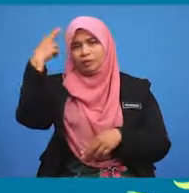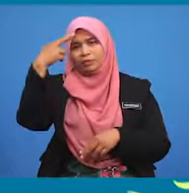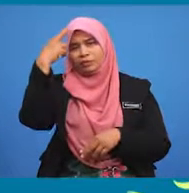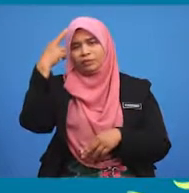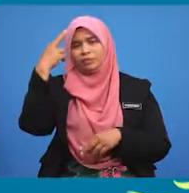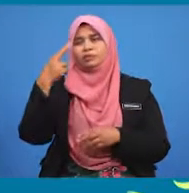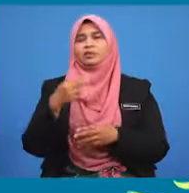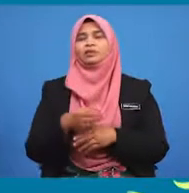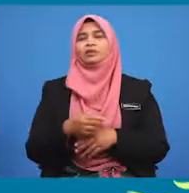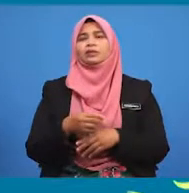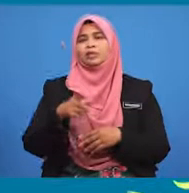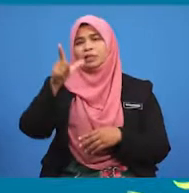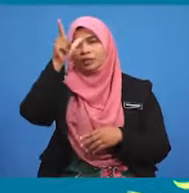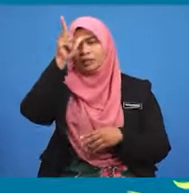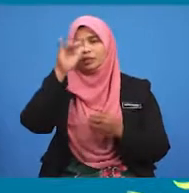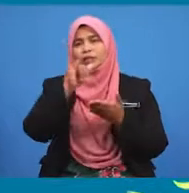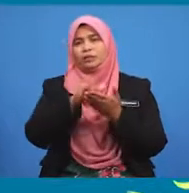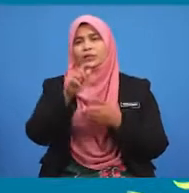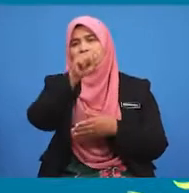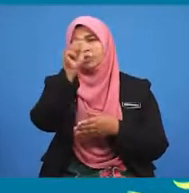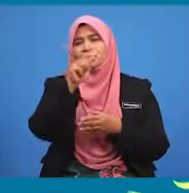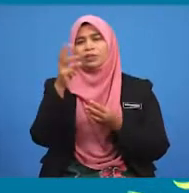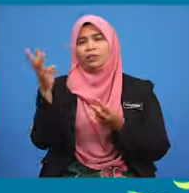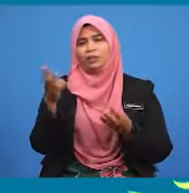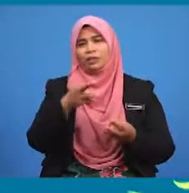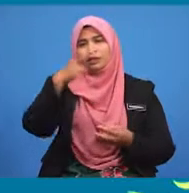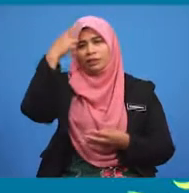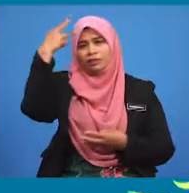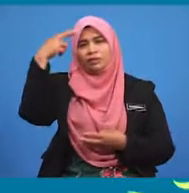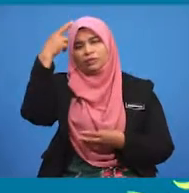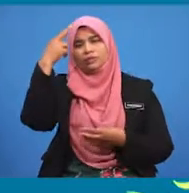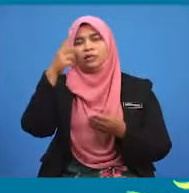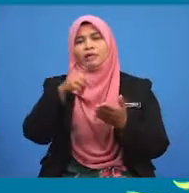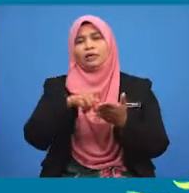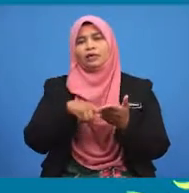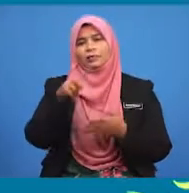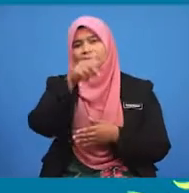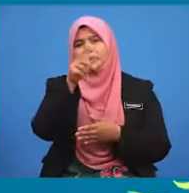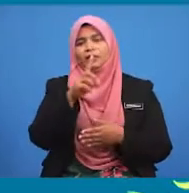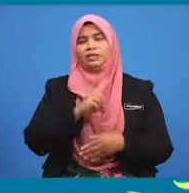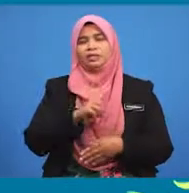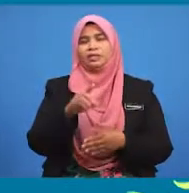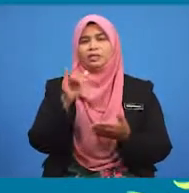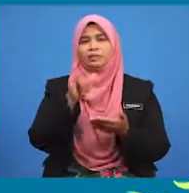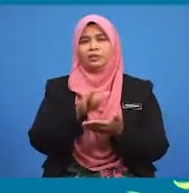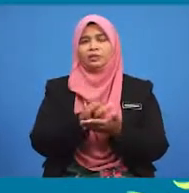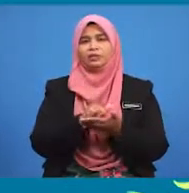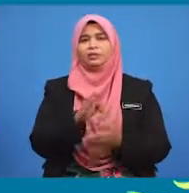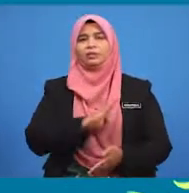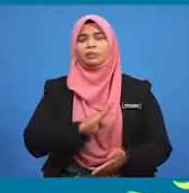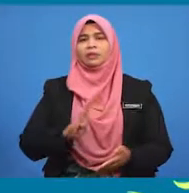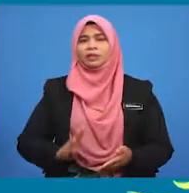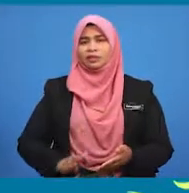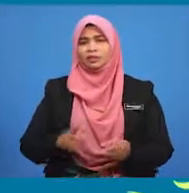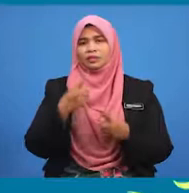wasallam. Lelaki itu bertanya, wahai Rasulullah, apakah Islam itu? Baginda menjawab,